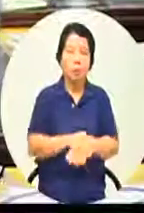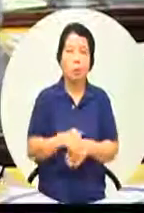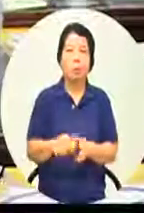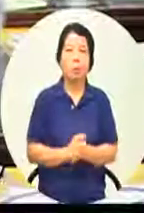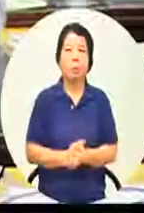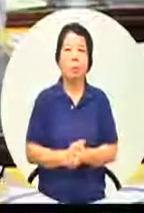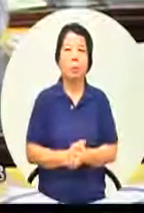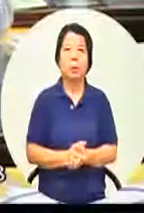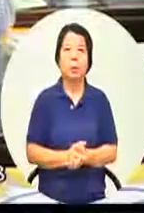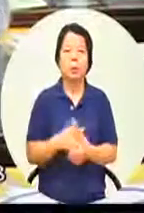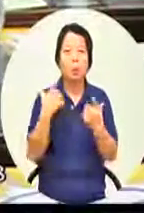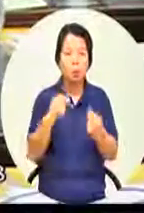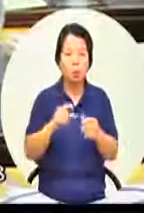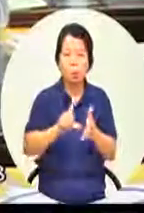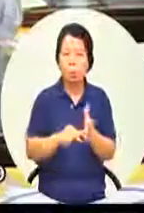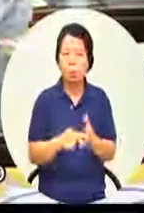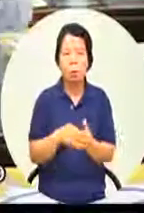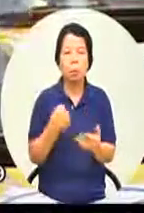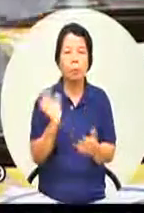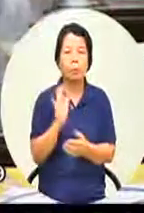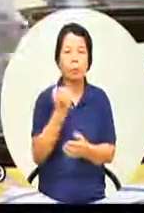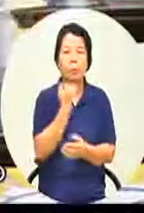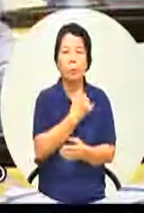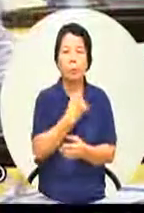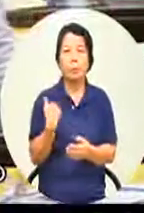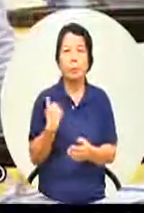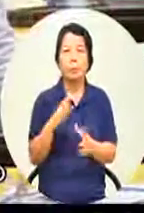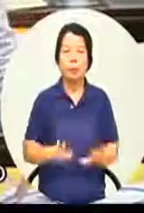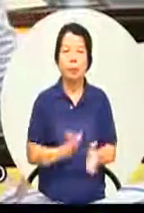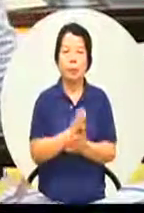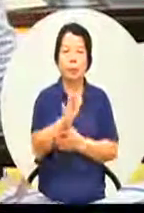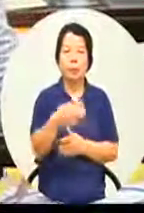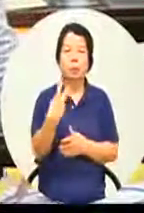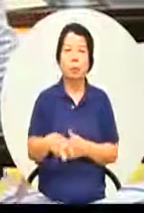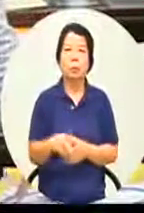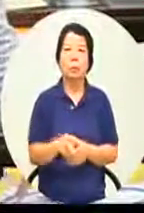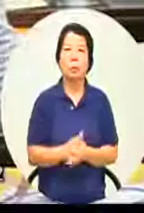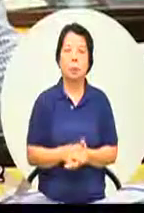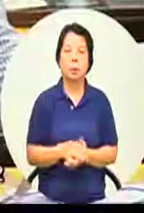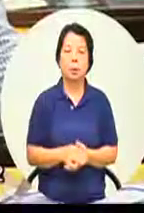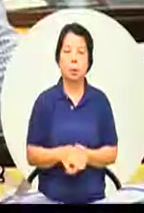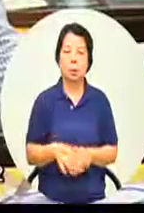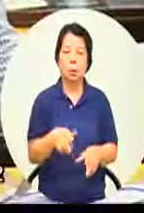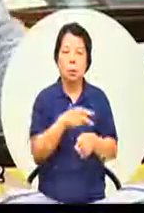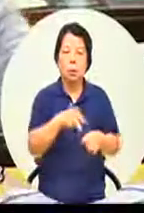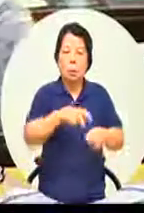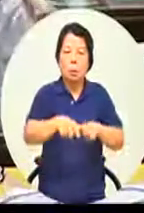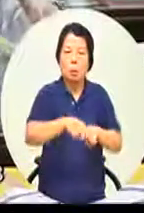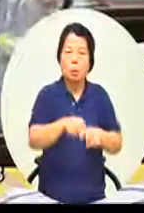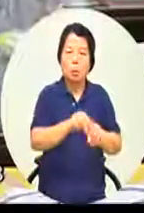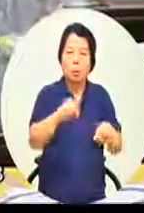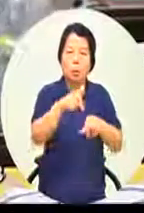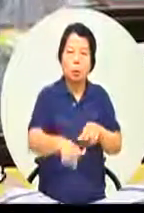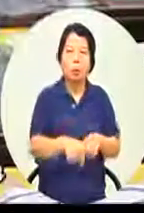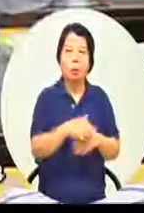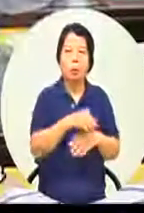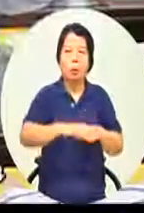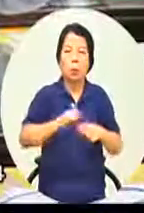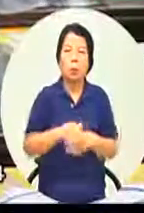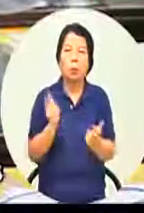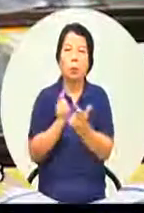时程是不可能，那他可以早一点完成，那未来在这样子的情况之下，我们铁路或地下化的施工期程有没有可能配